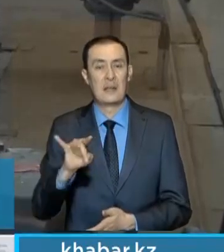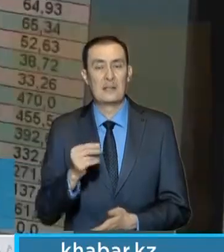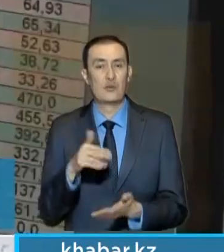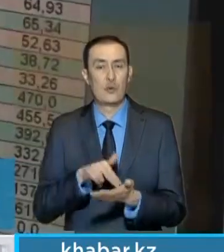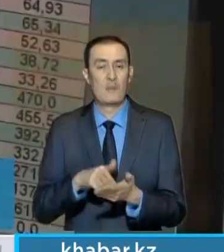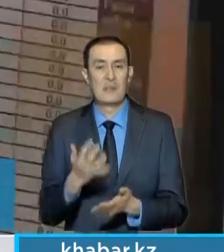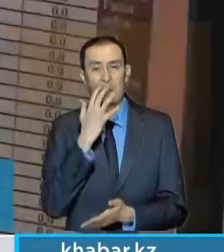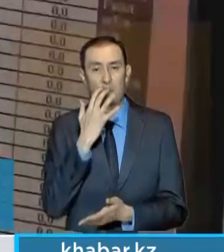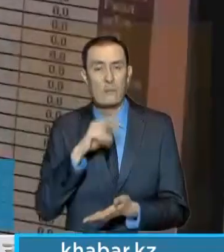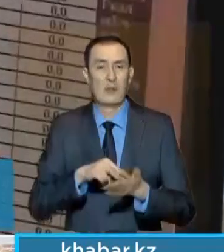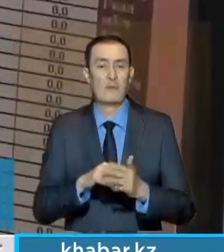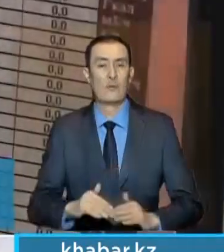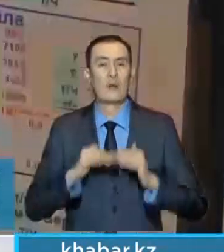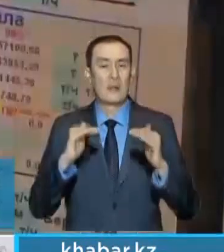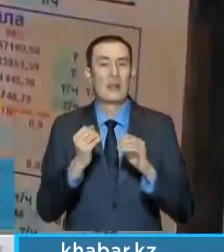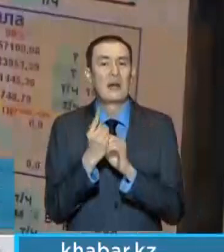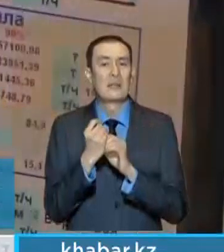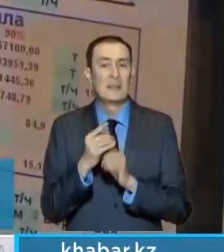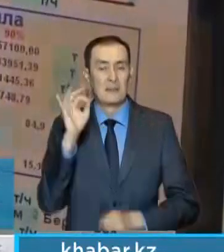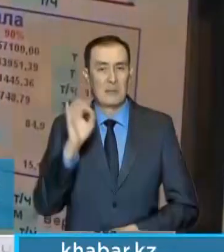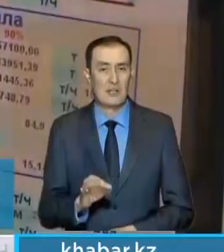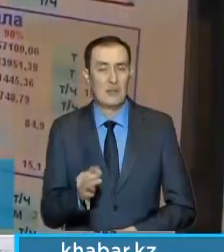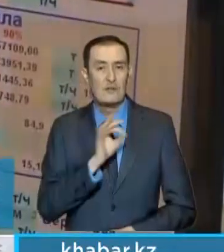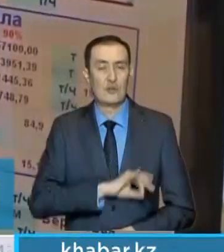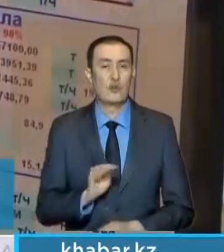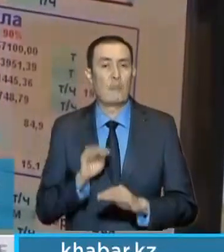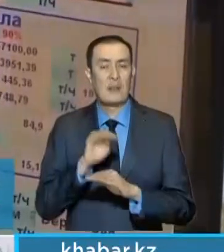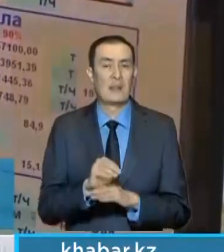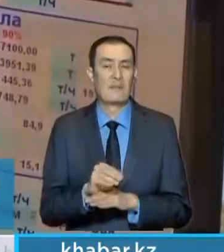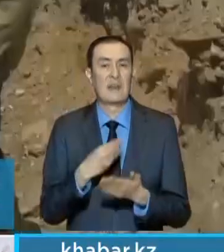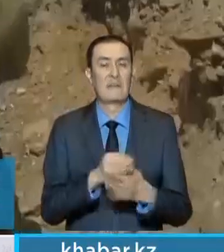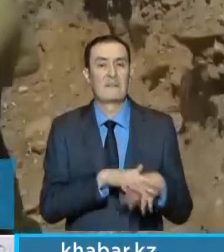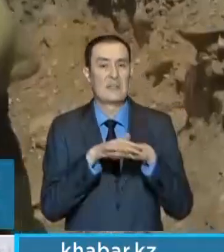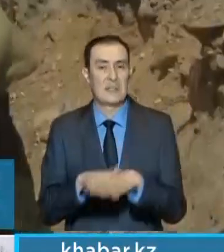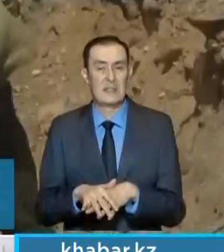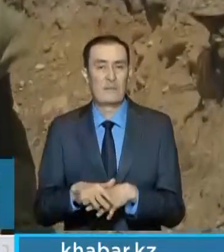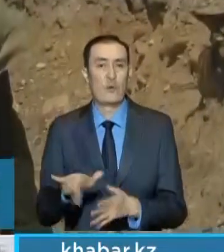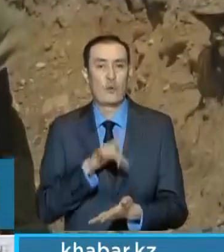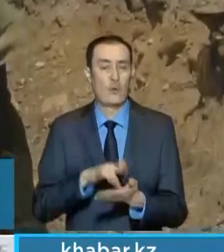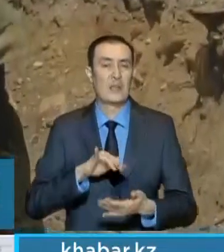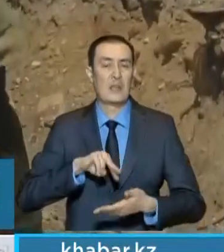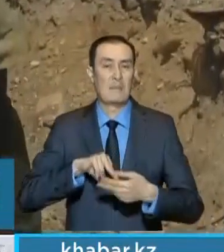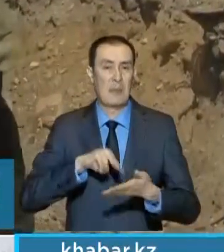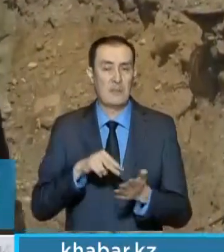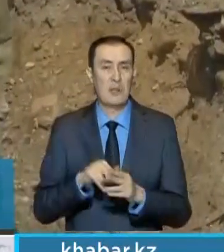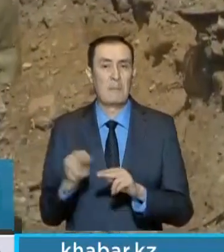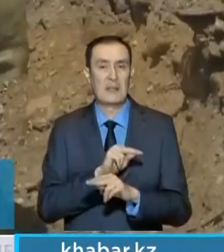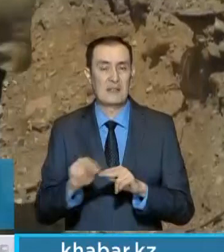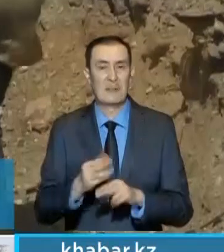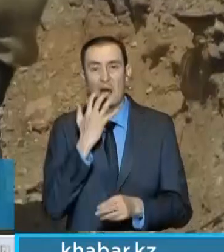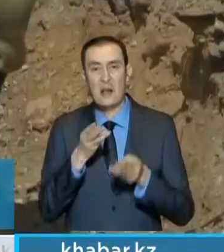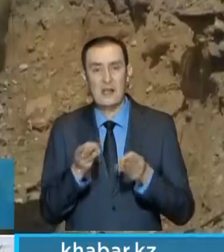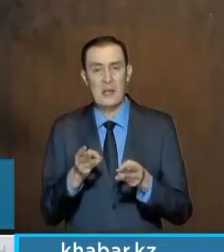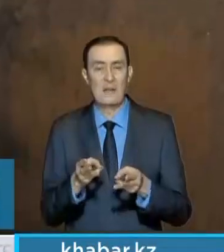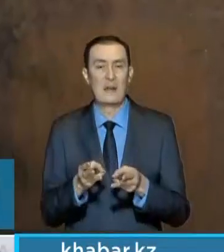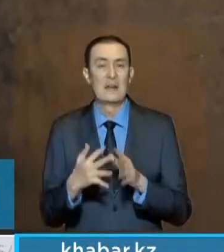теплоснабжение планируют увеличить на 11% за счёт дополнительных инвестиций в областном центре намечена модернизация котельной в